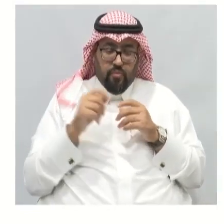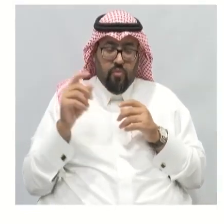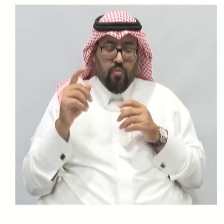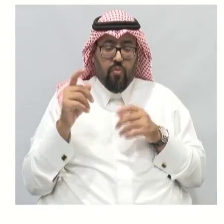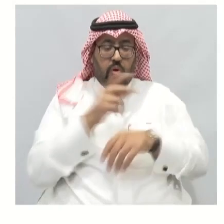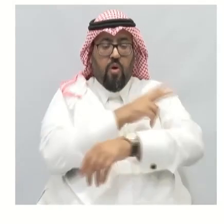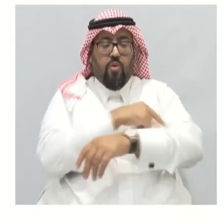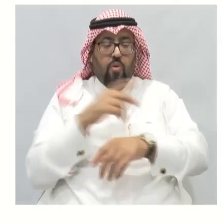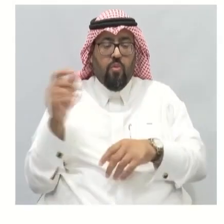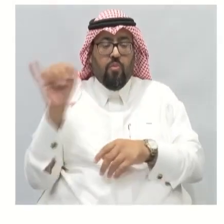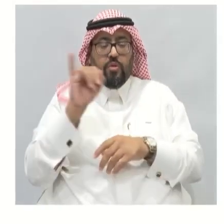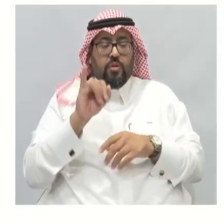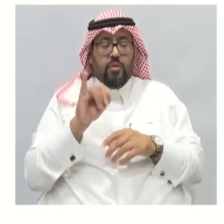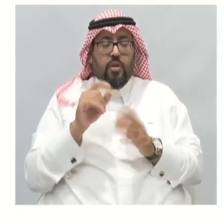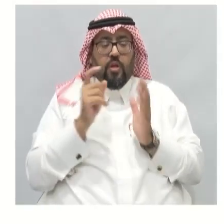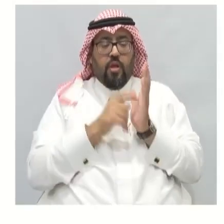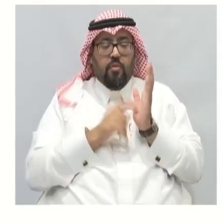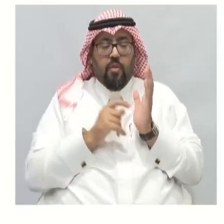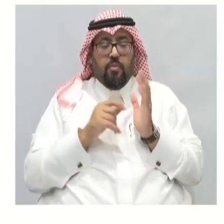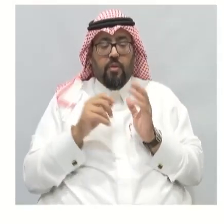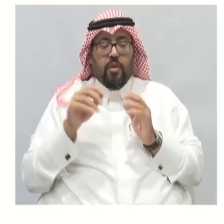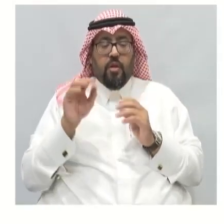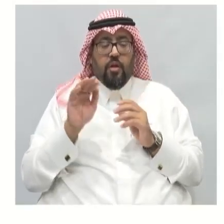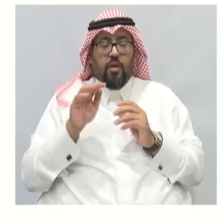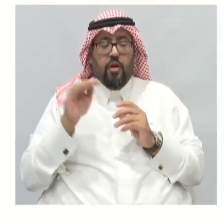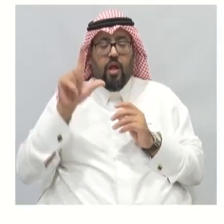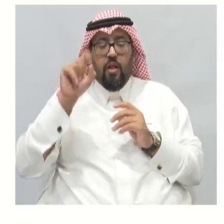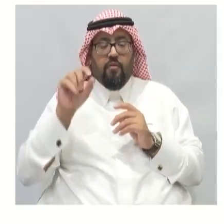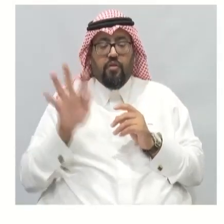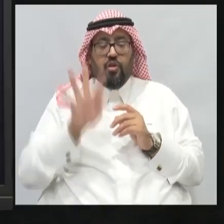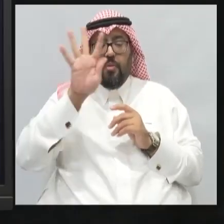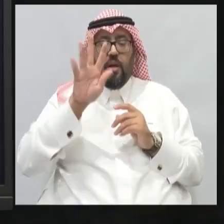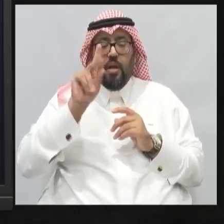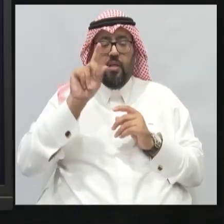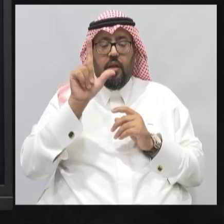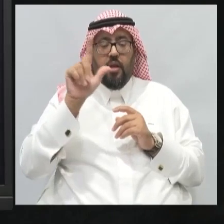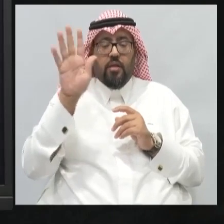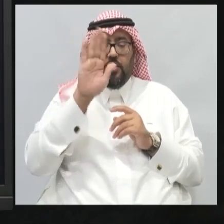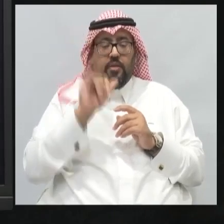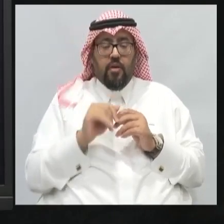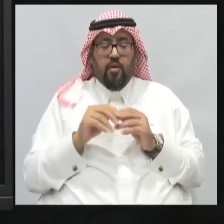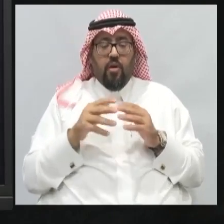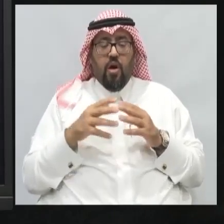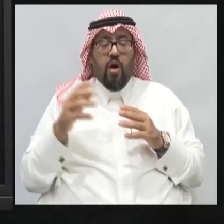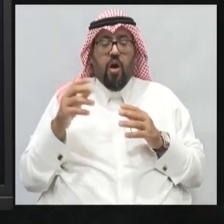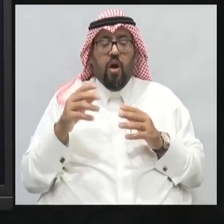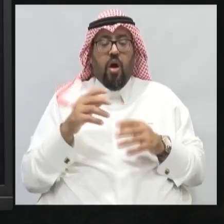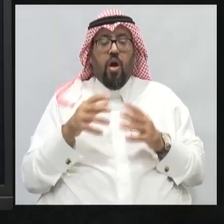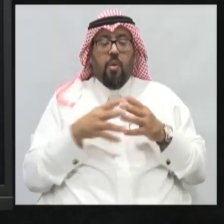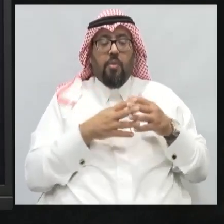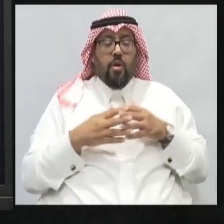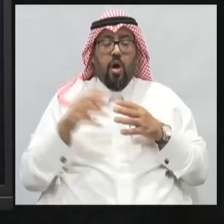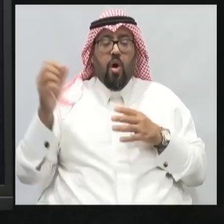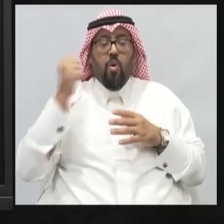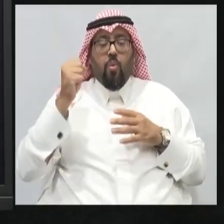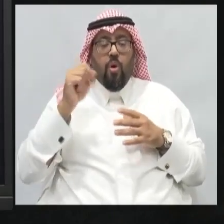شمال الاطلسي كما اصبحت الولايات المتحده رائعين القوه العظمى الوحيده في